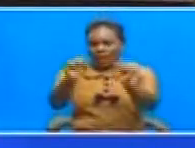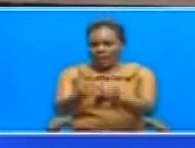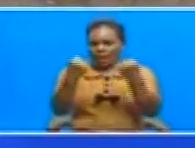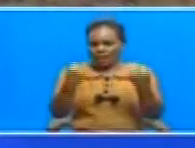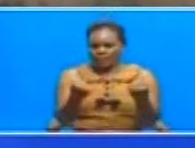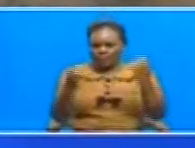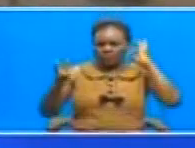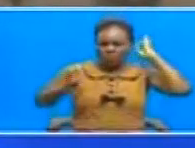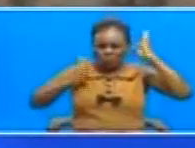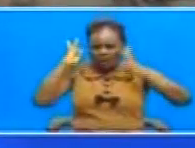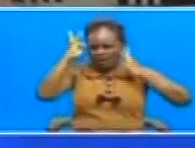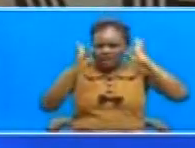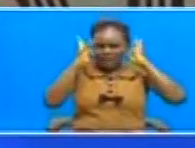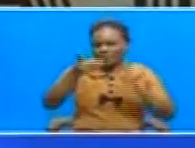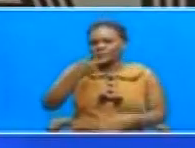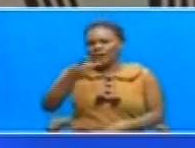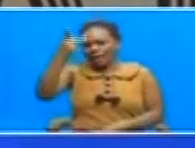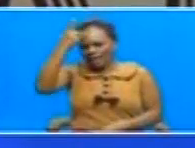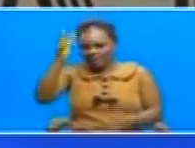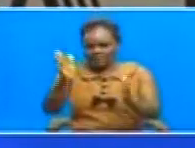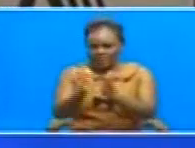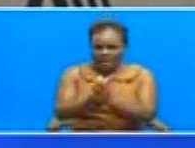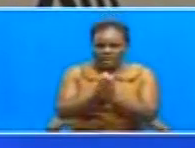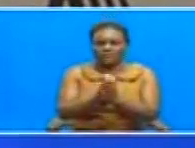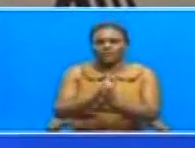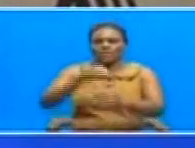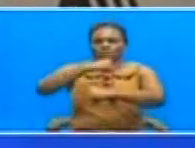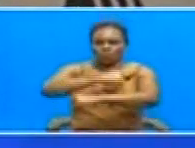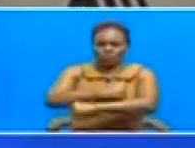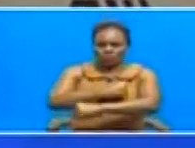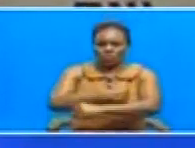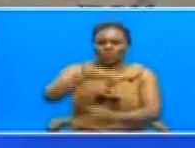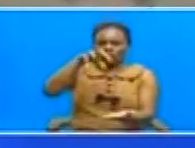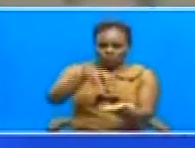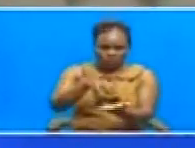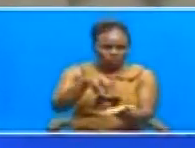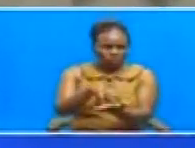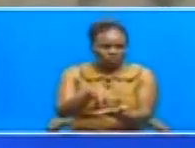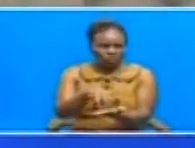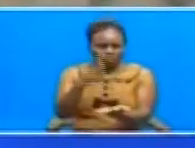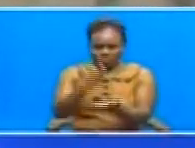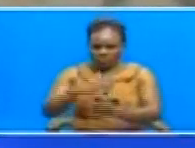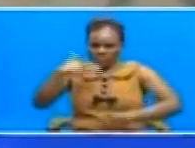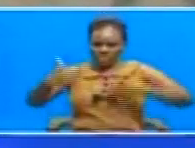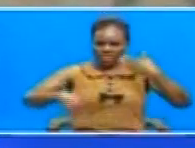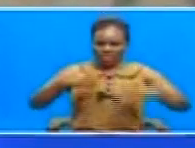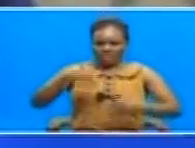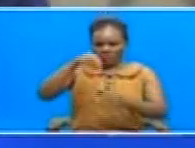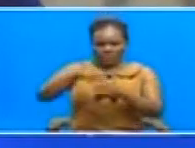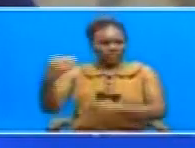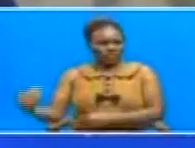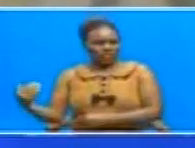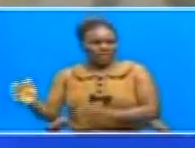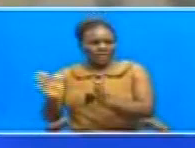limezua hali ya wasiwasi miongoni mwa wazazi na vile vile kuzua swali kuhusu hali halisi ya maadili miongoni mwa wanafunzi